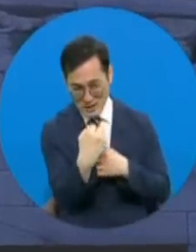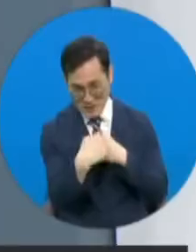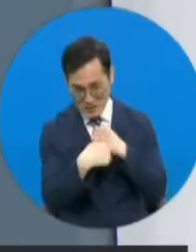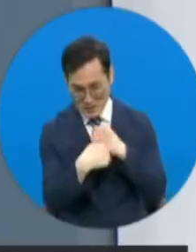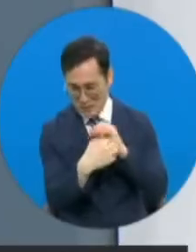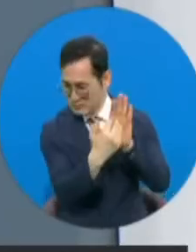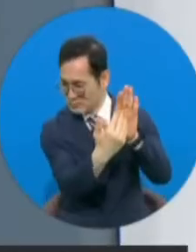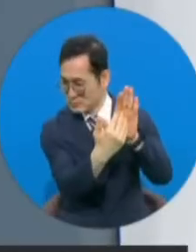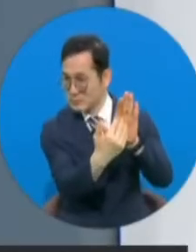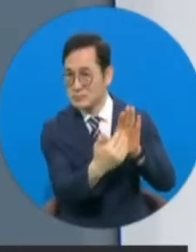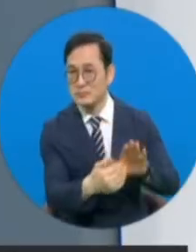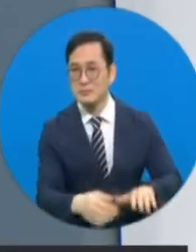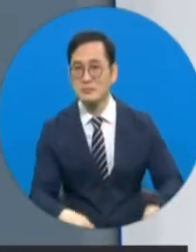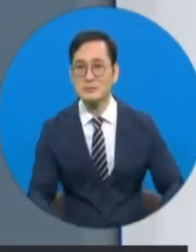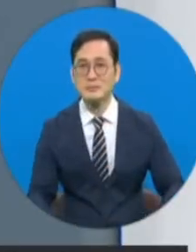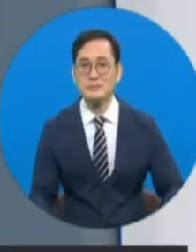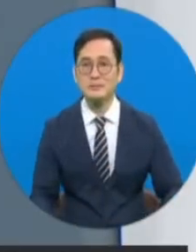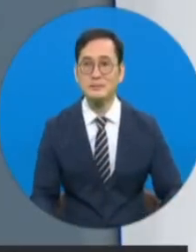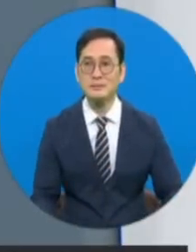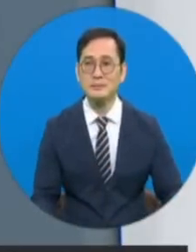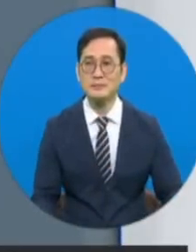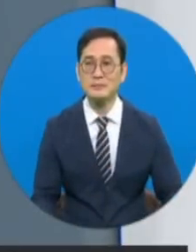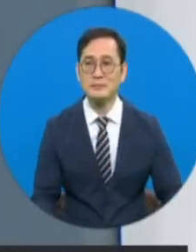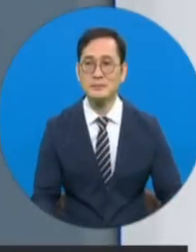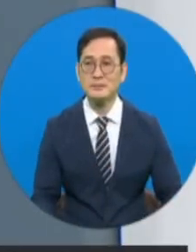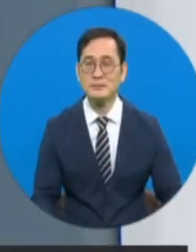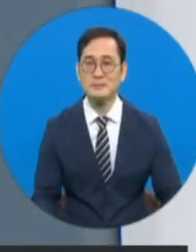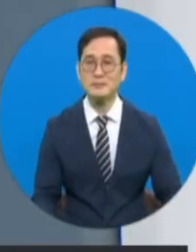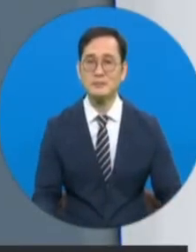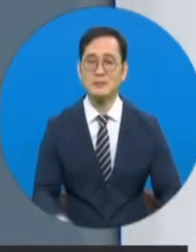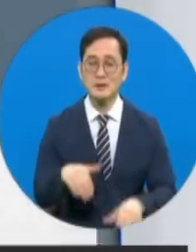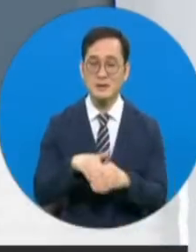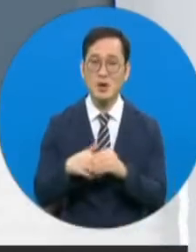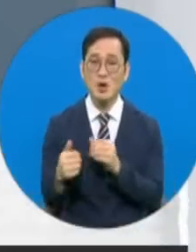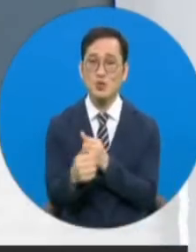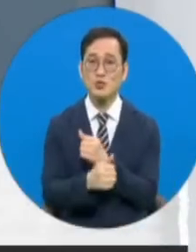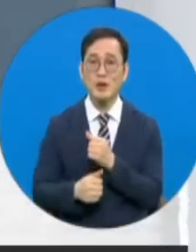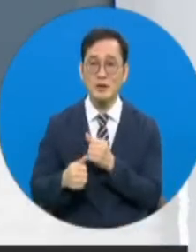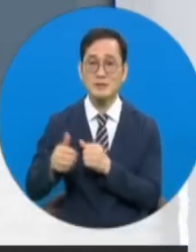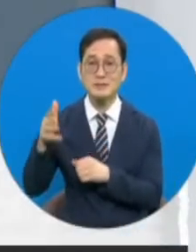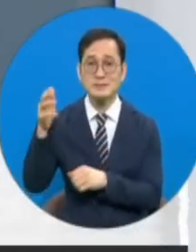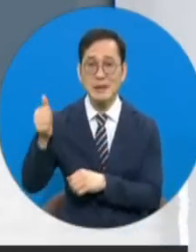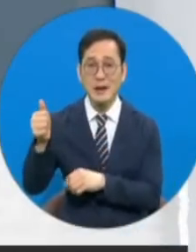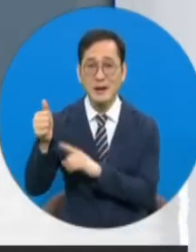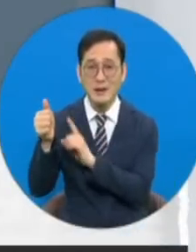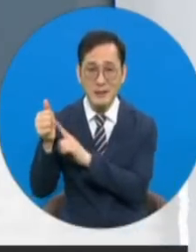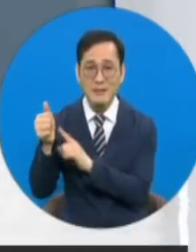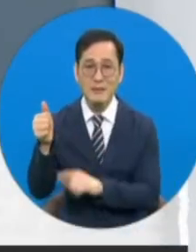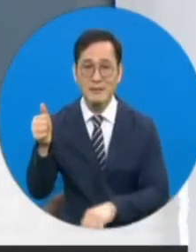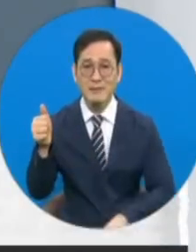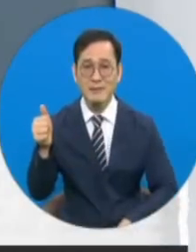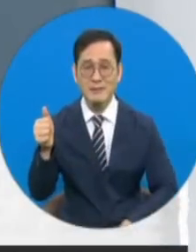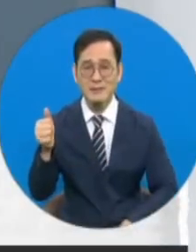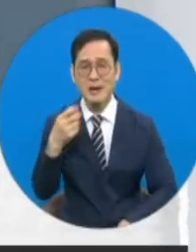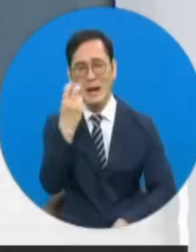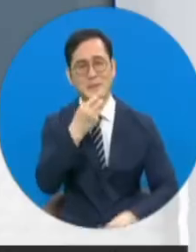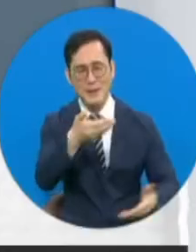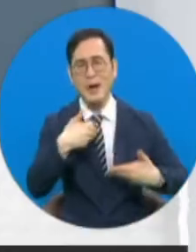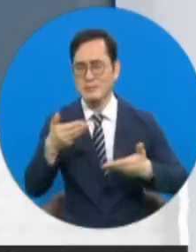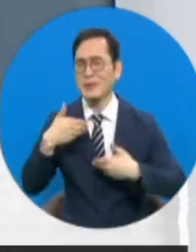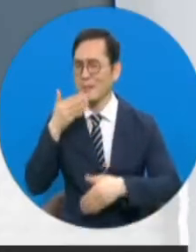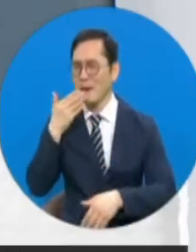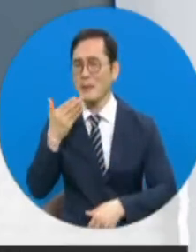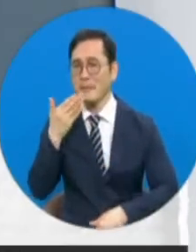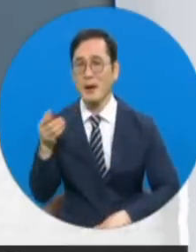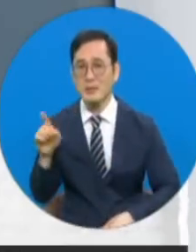노태학위원장이 선관위 조직에 대한 장악 리더십이 전혀 영이 쓰지 않는 것이죠 사실이 문제가 처음 붉어졌던게 바로